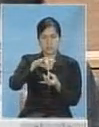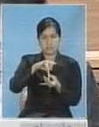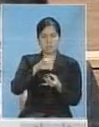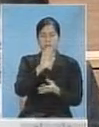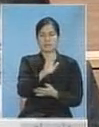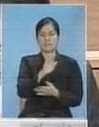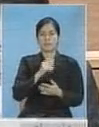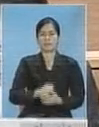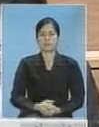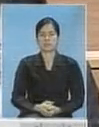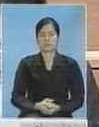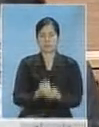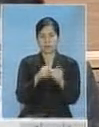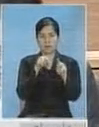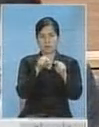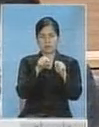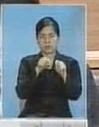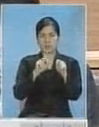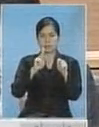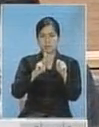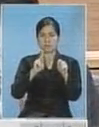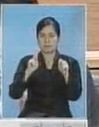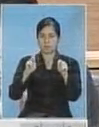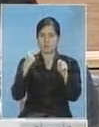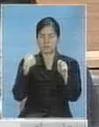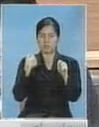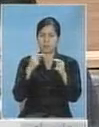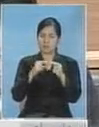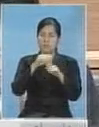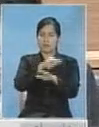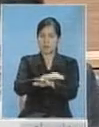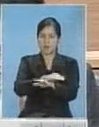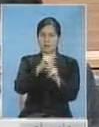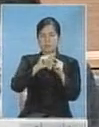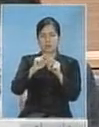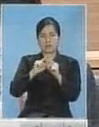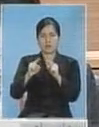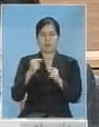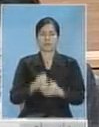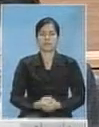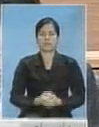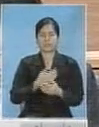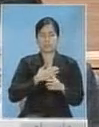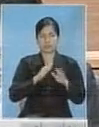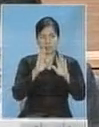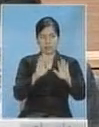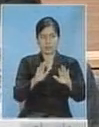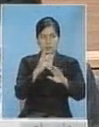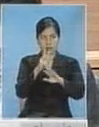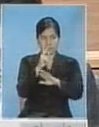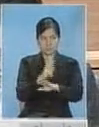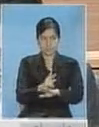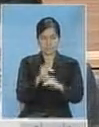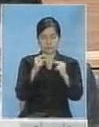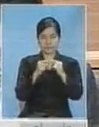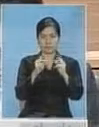แฝกตำบลไกลกลางซึ่งไปออกพรมพิรามตรงนี้นะครับฉะนั้นผมฝากต่อท่านประธานนะครับไปถึงการมา